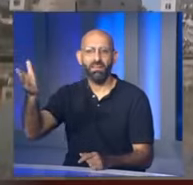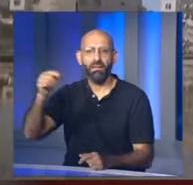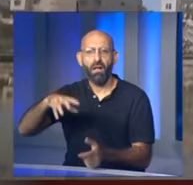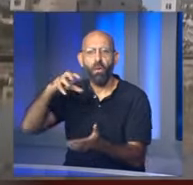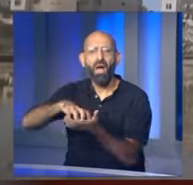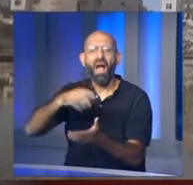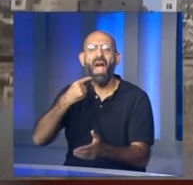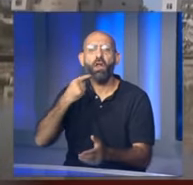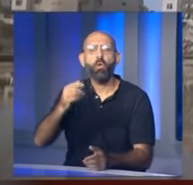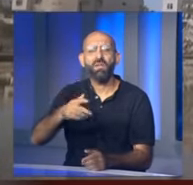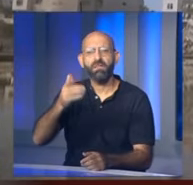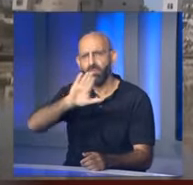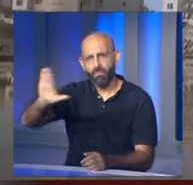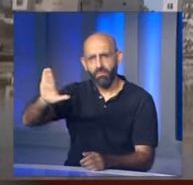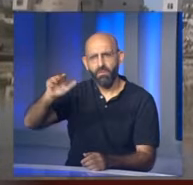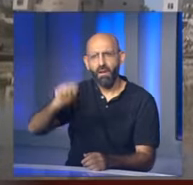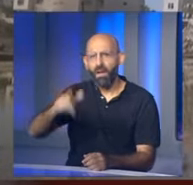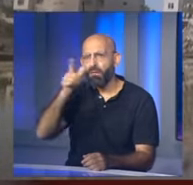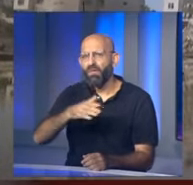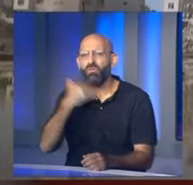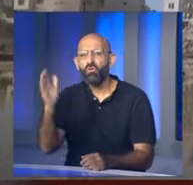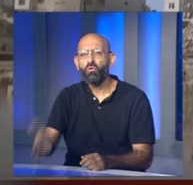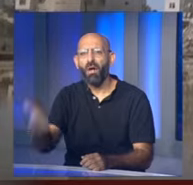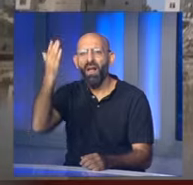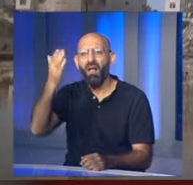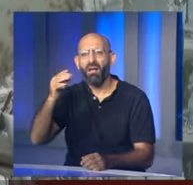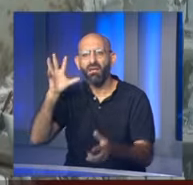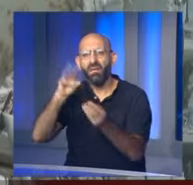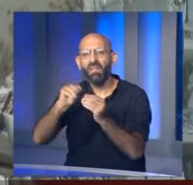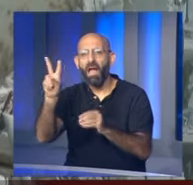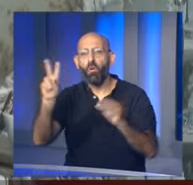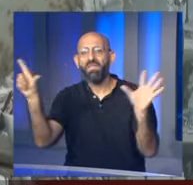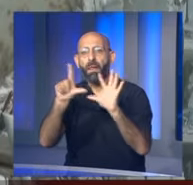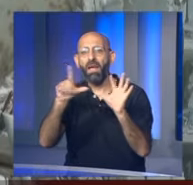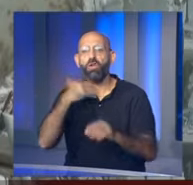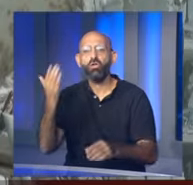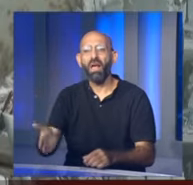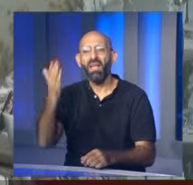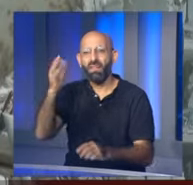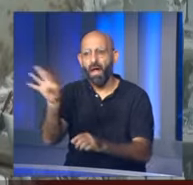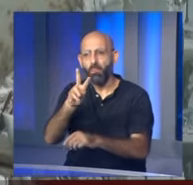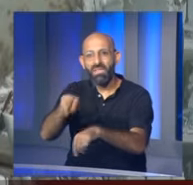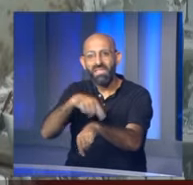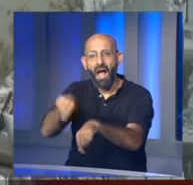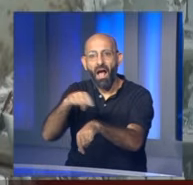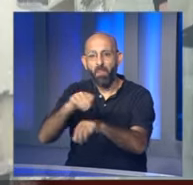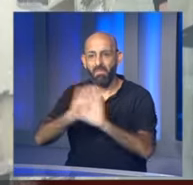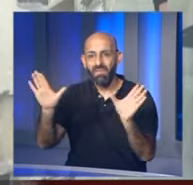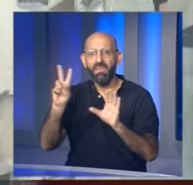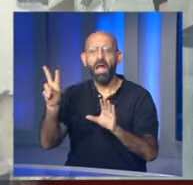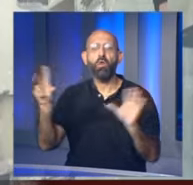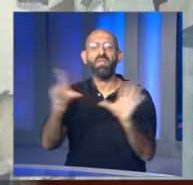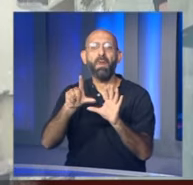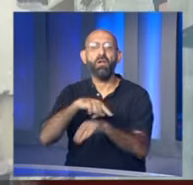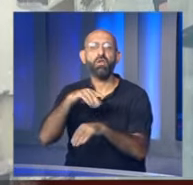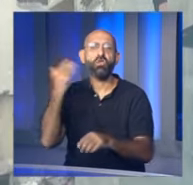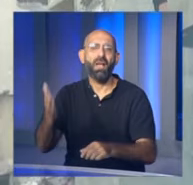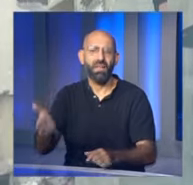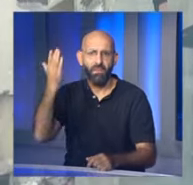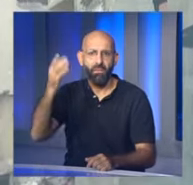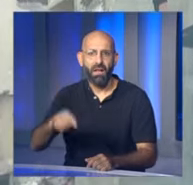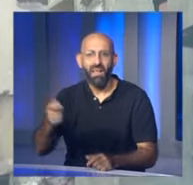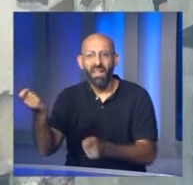عده من بينها مخيما النصيرات وجباليا ومدينه خان يونس بعد ان بلغ عدد الشهداء في القطاع 72